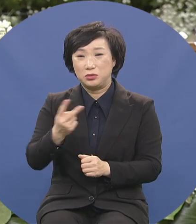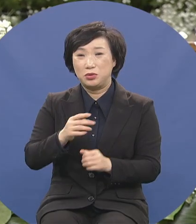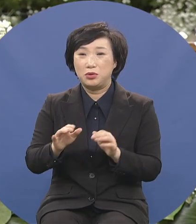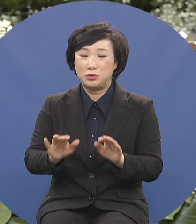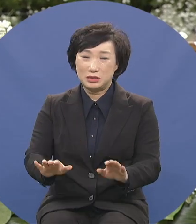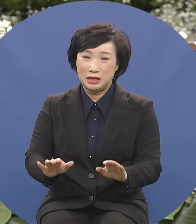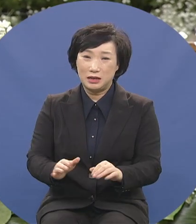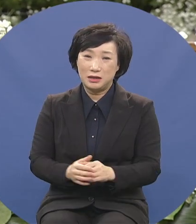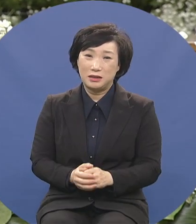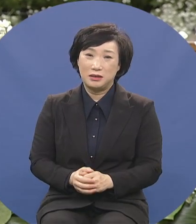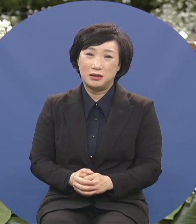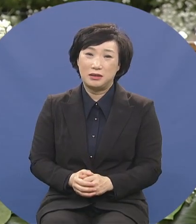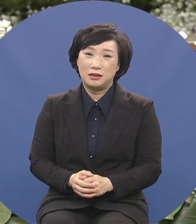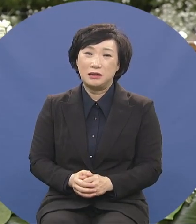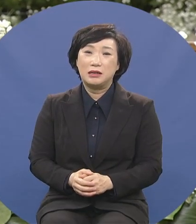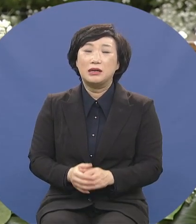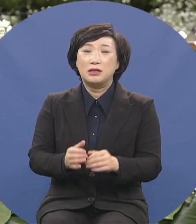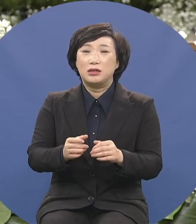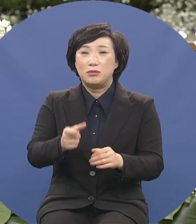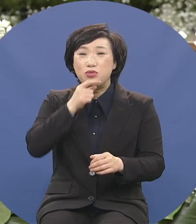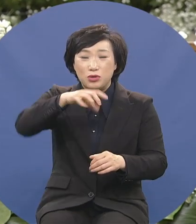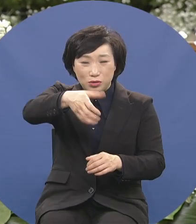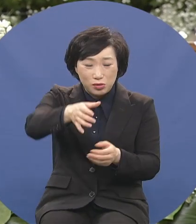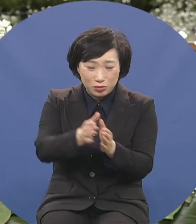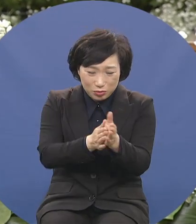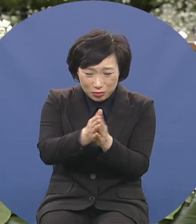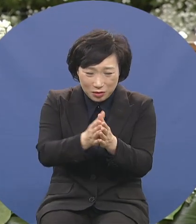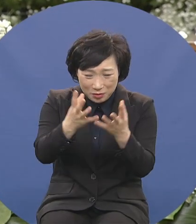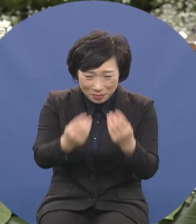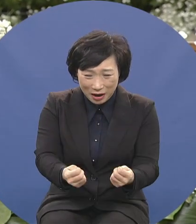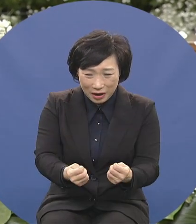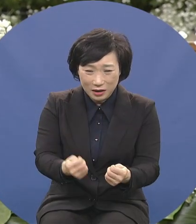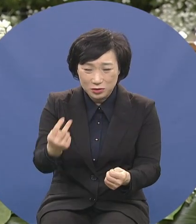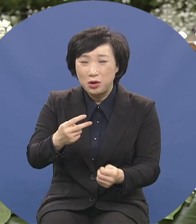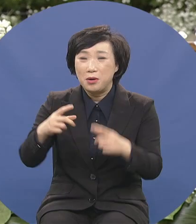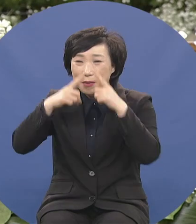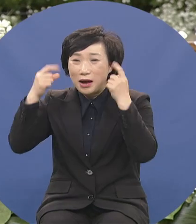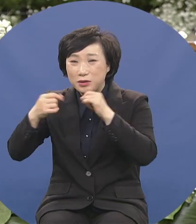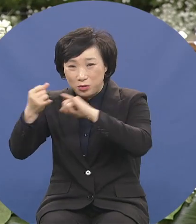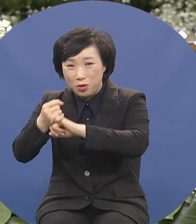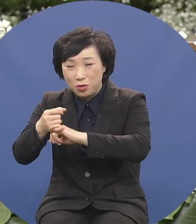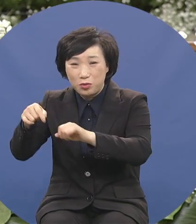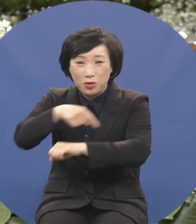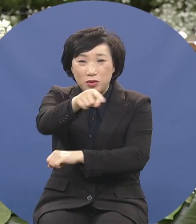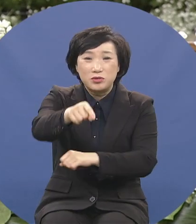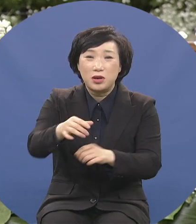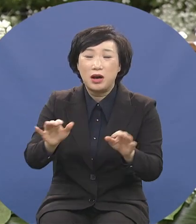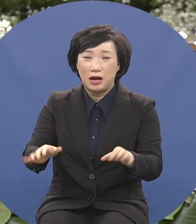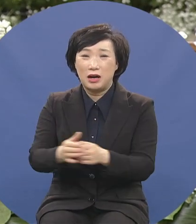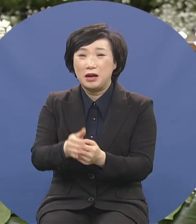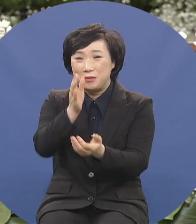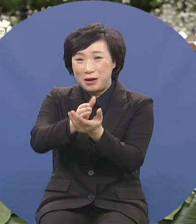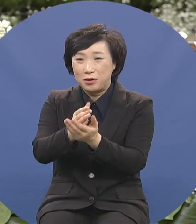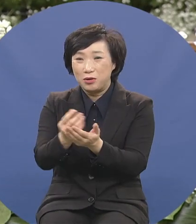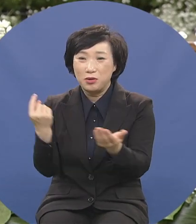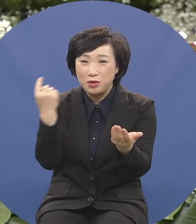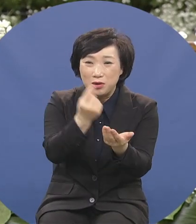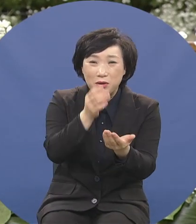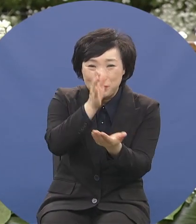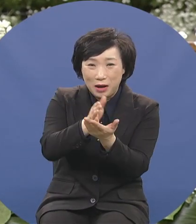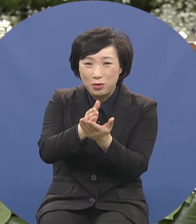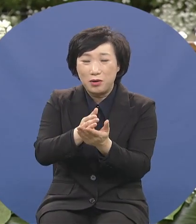그리고 손 자주 씻고 마스크 꼭 쓰고 외출 모임 삼가고 안전거리 잘 지켜서